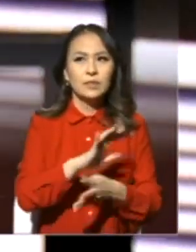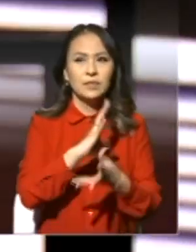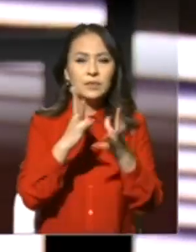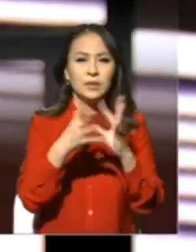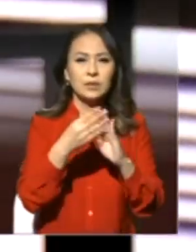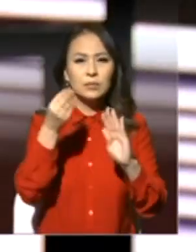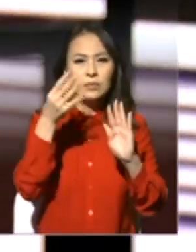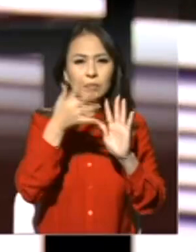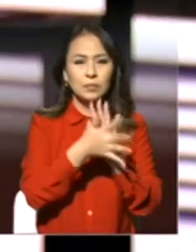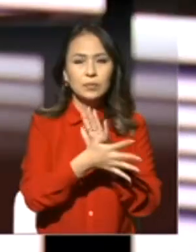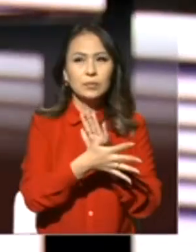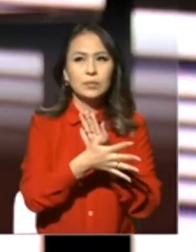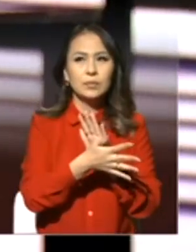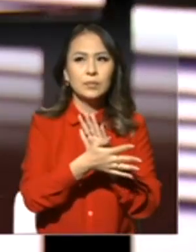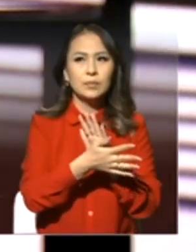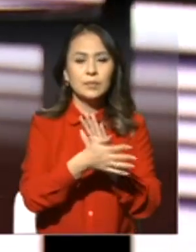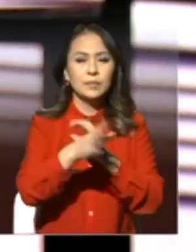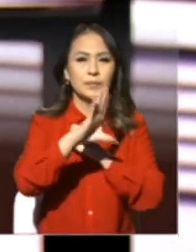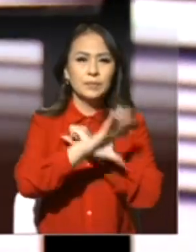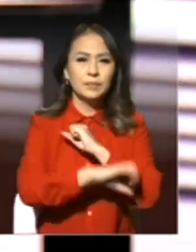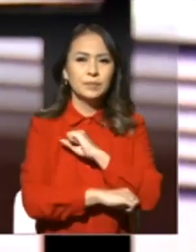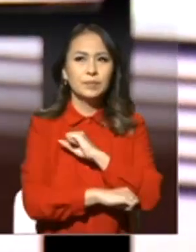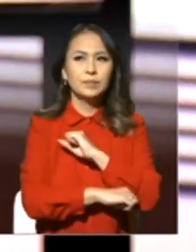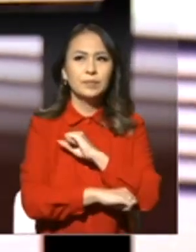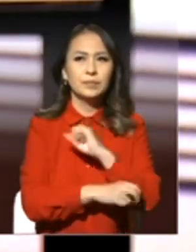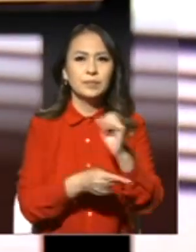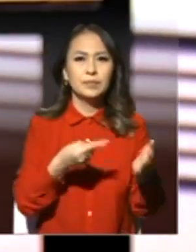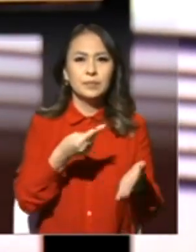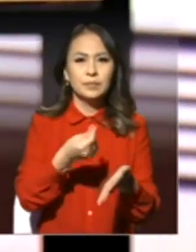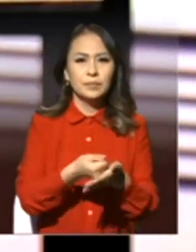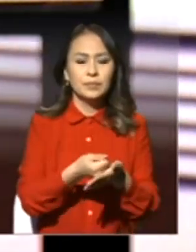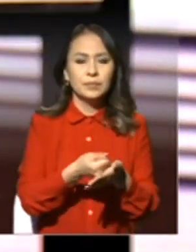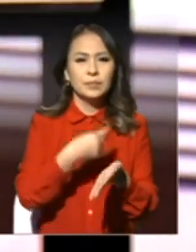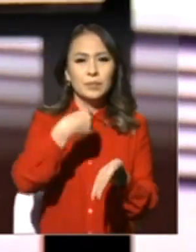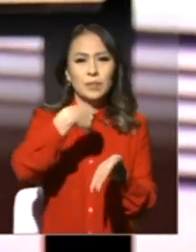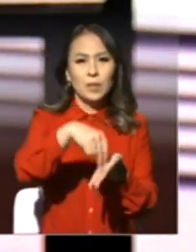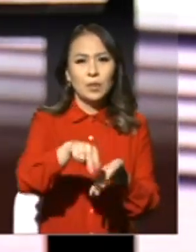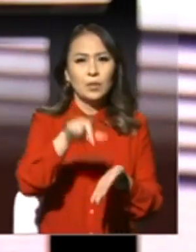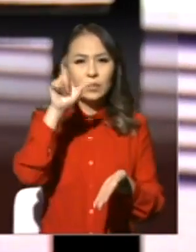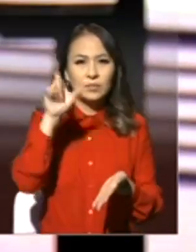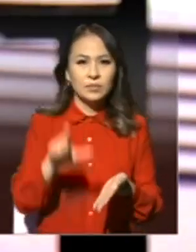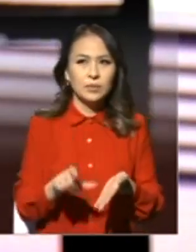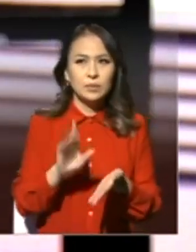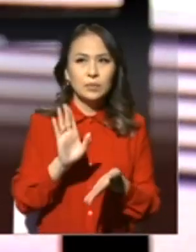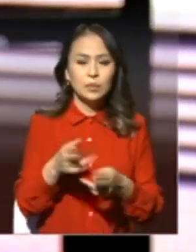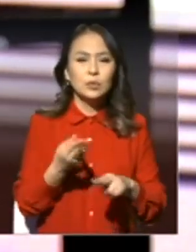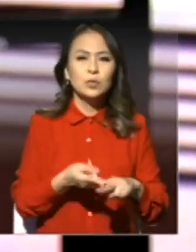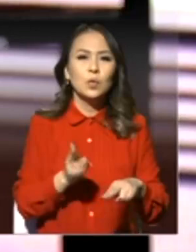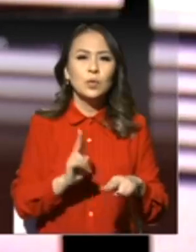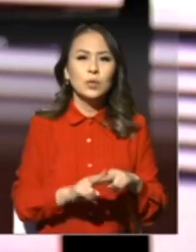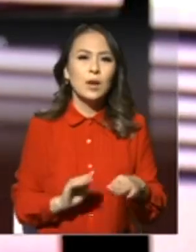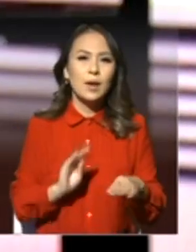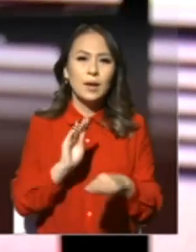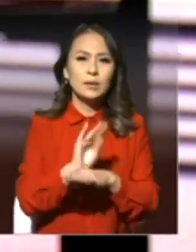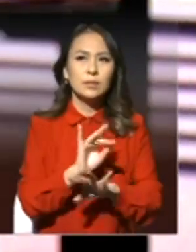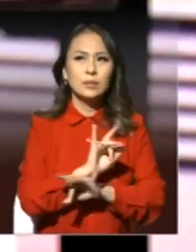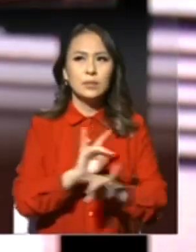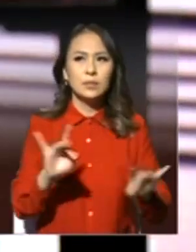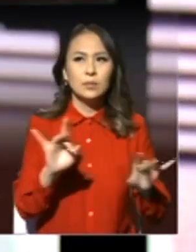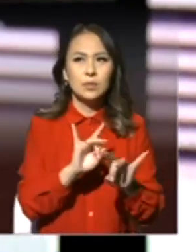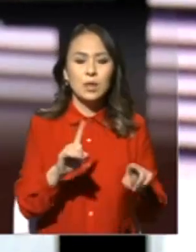осы шығындардың барлығы ең соңғы оны төлейтін сатып алушы бағасын. Сосын тағы да айтып отырмыз,